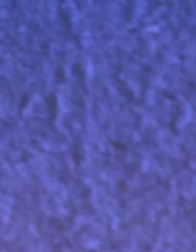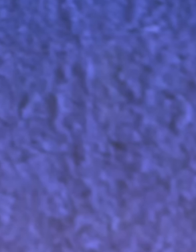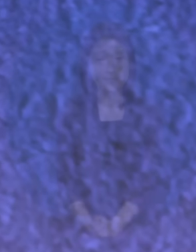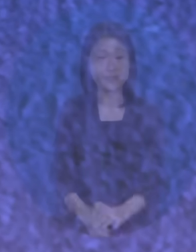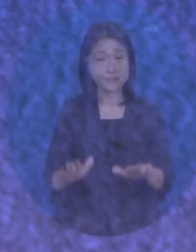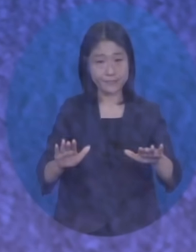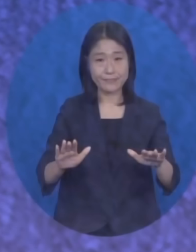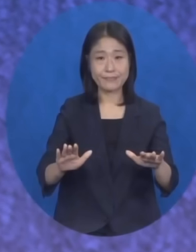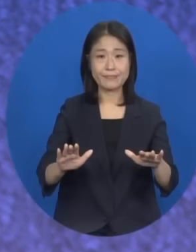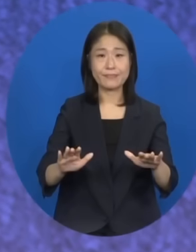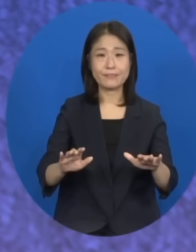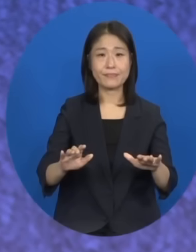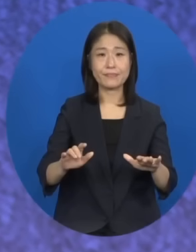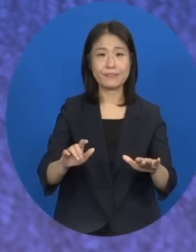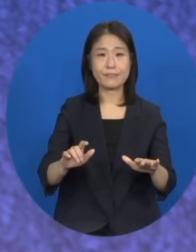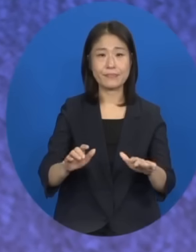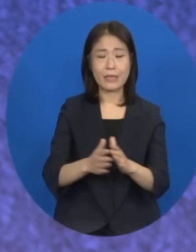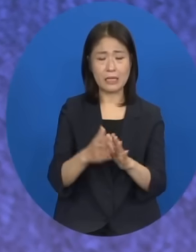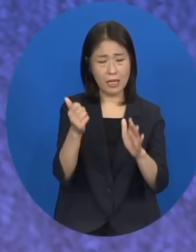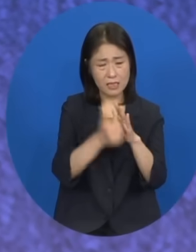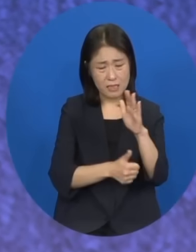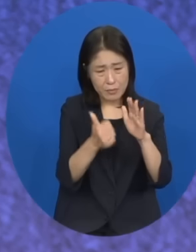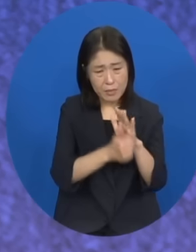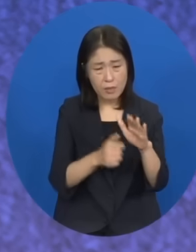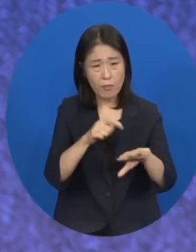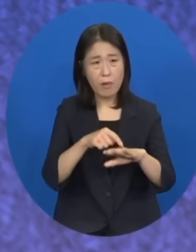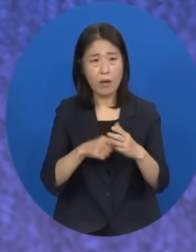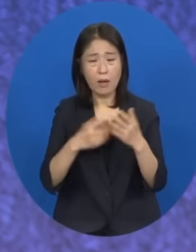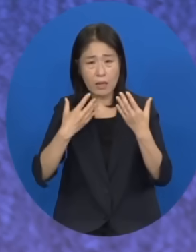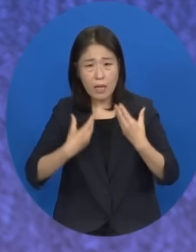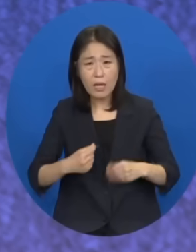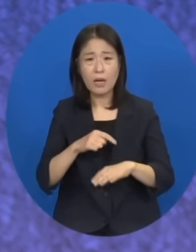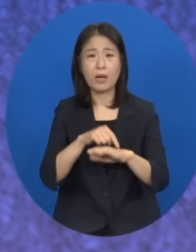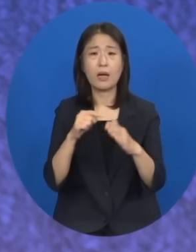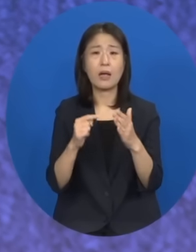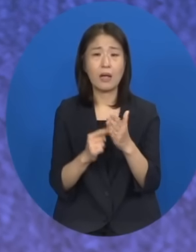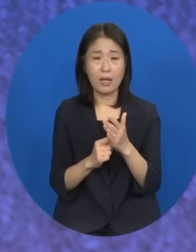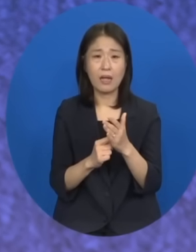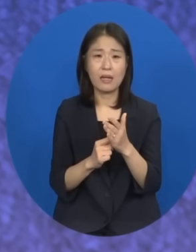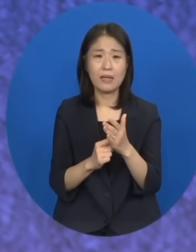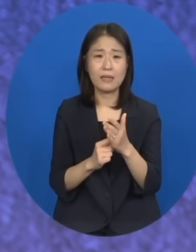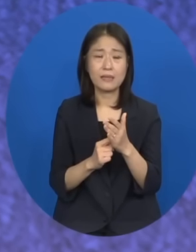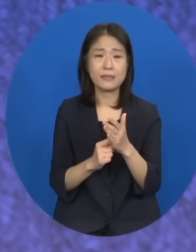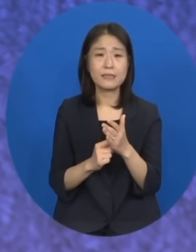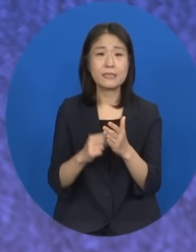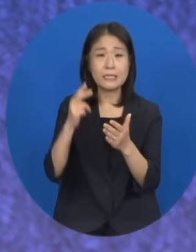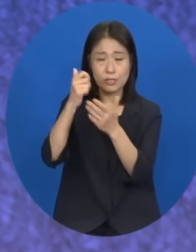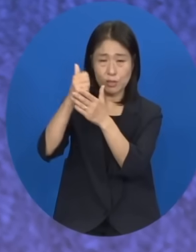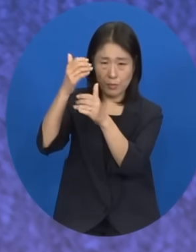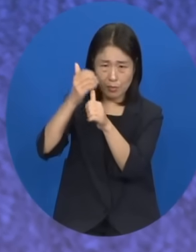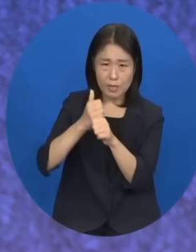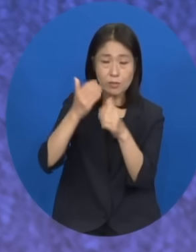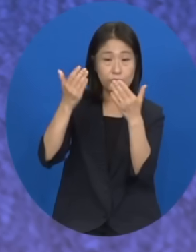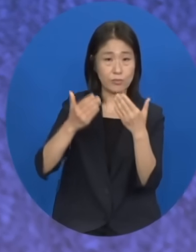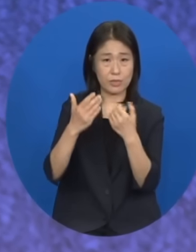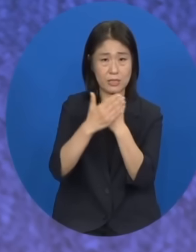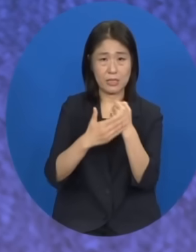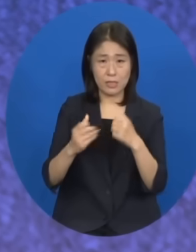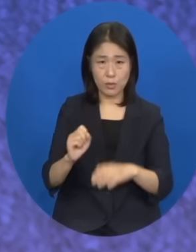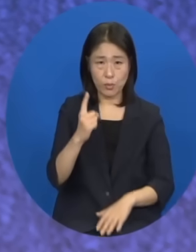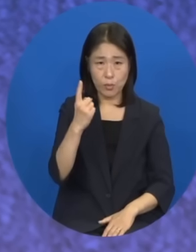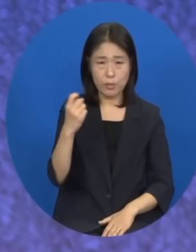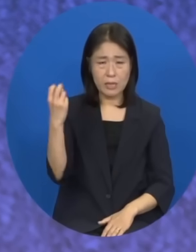오늘 이 시간에 실패했던 마음, 낙심했던 심정이 정말 주님이 붙잡아 주시는 은혜로